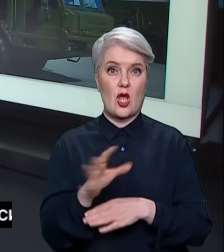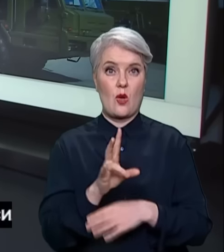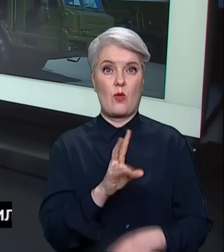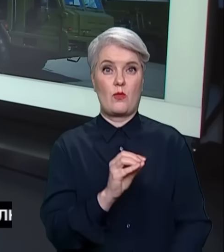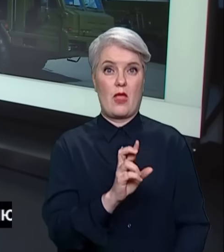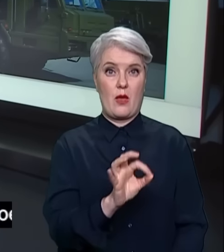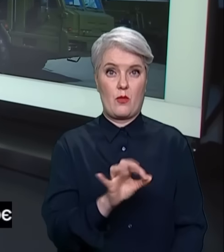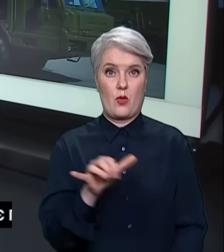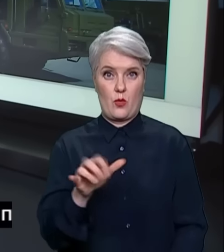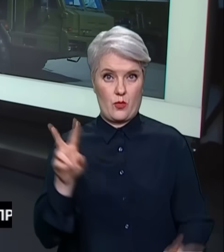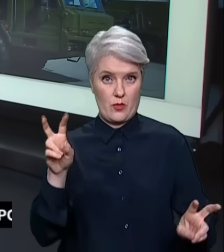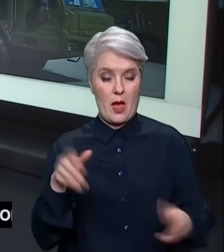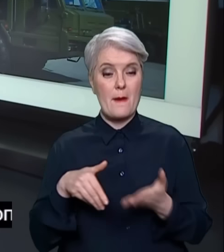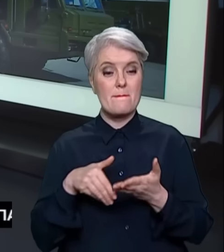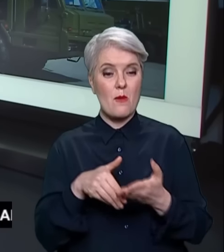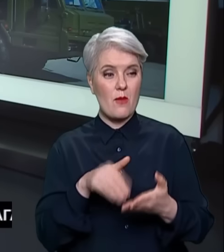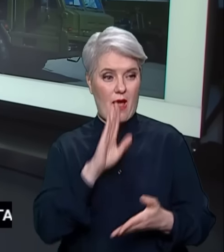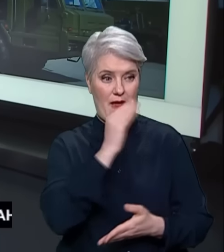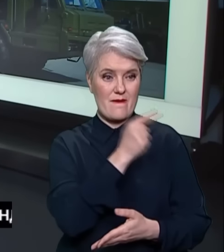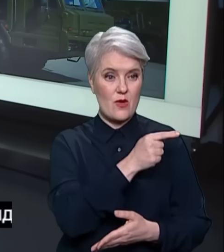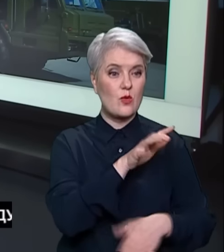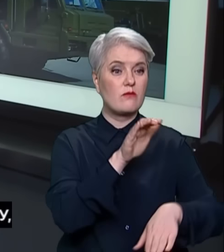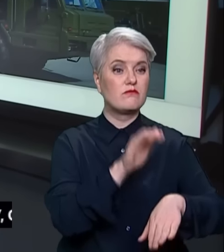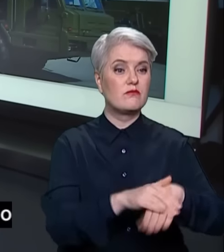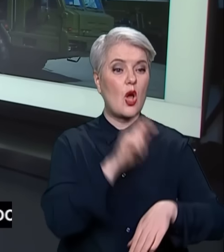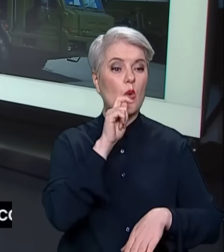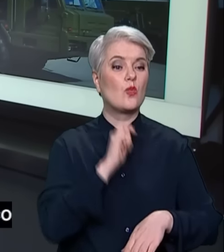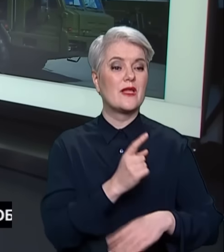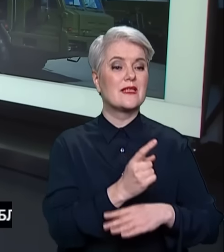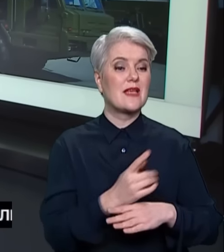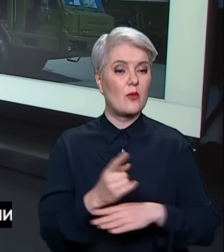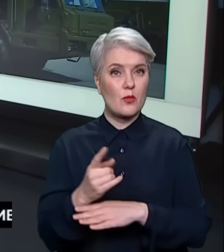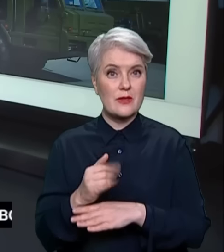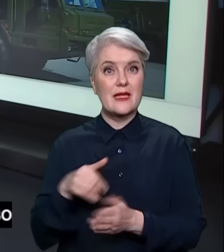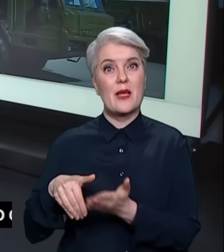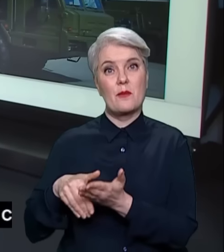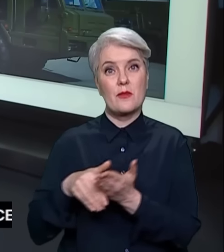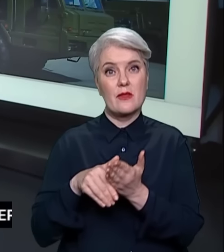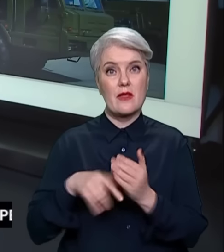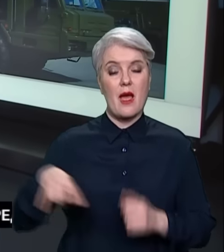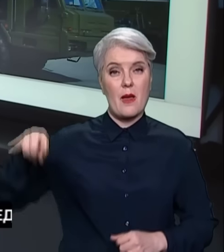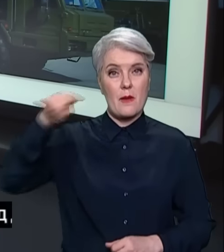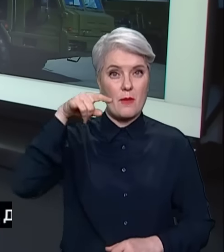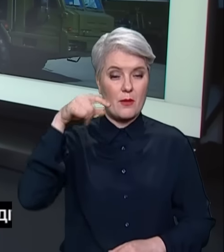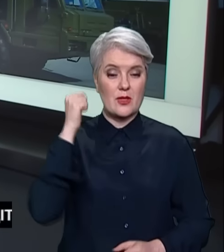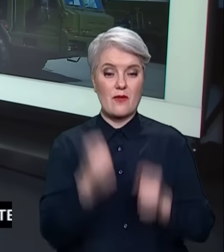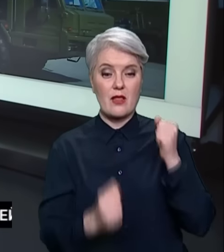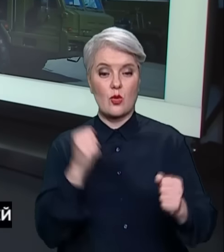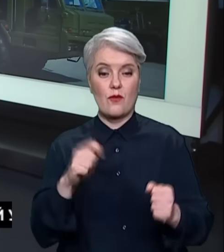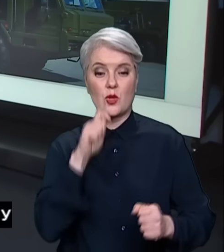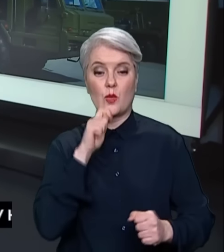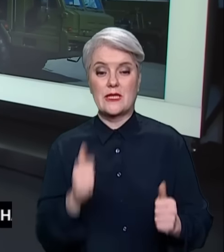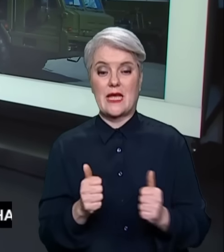«Небо-У» допомагав ворогу виявляти українські засоби ураження та підтримував бомбардувальники, що атакують